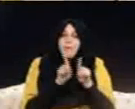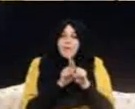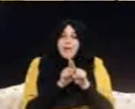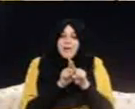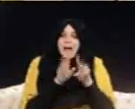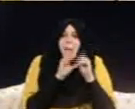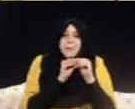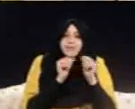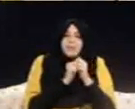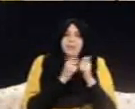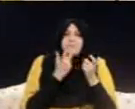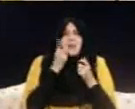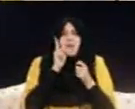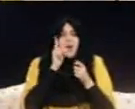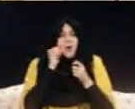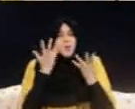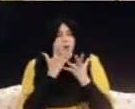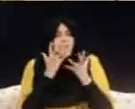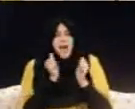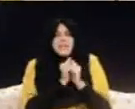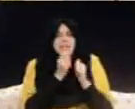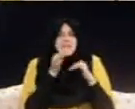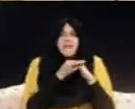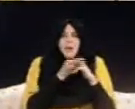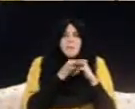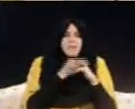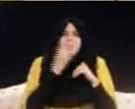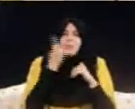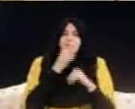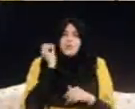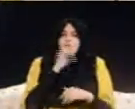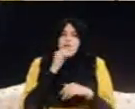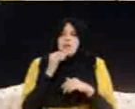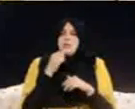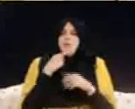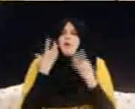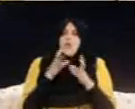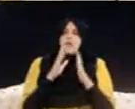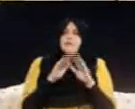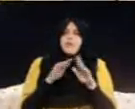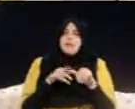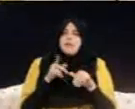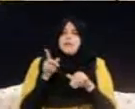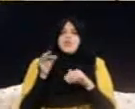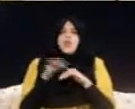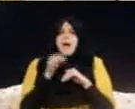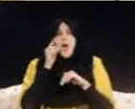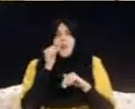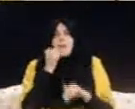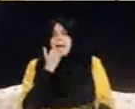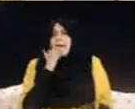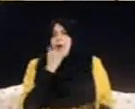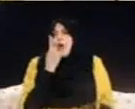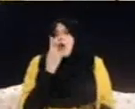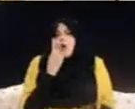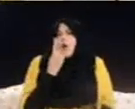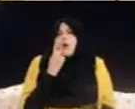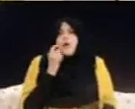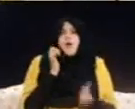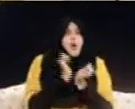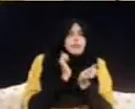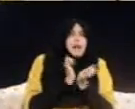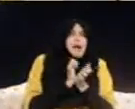تطلب منه الطلاق باستمرار؟ ربما يدير أي خطأ ولا أي غلطة يديرها، وربما